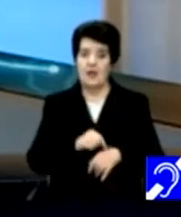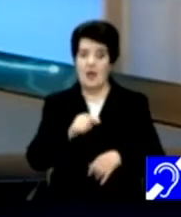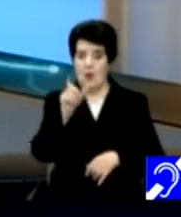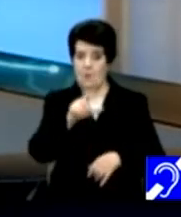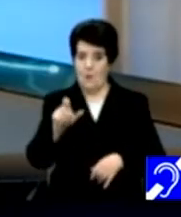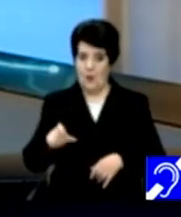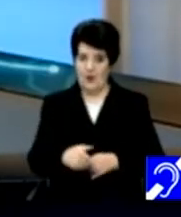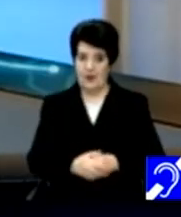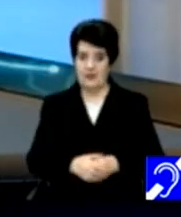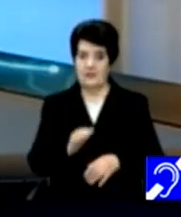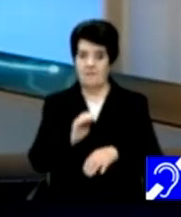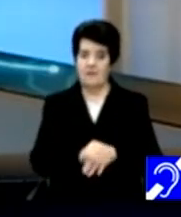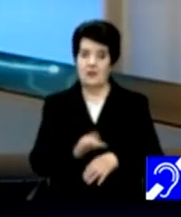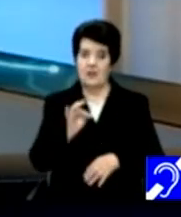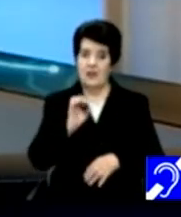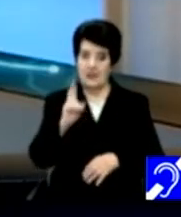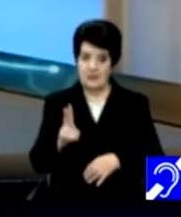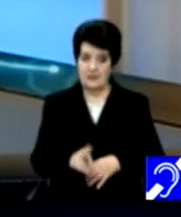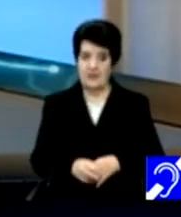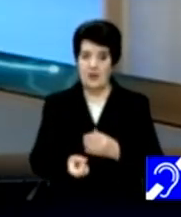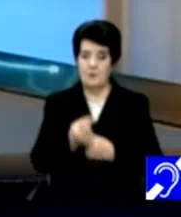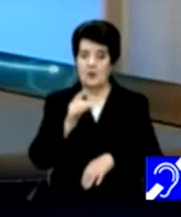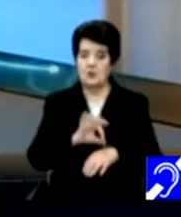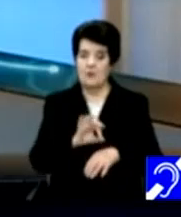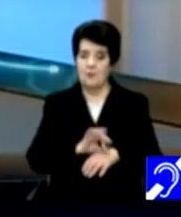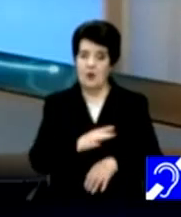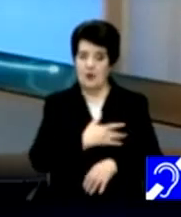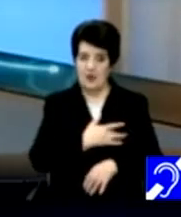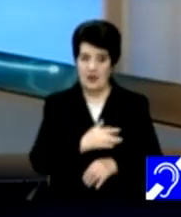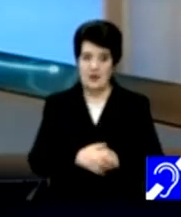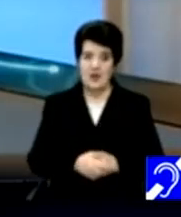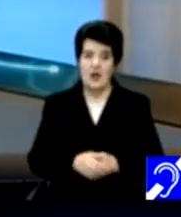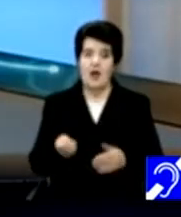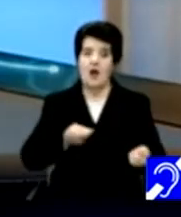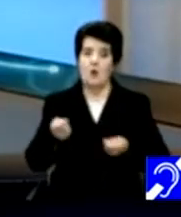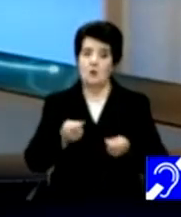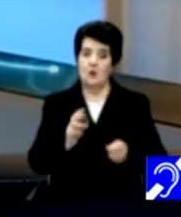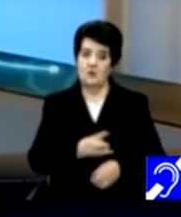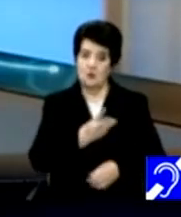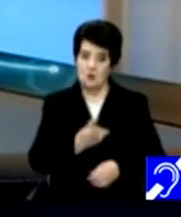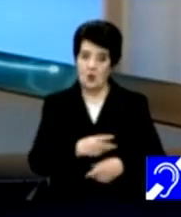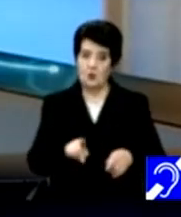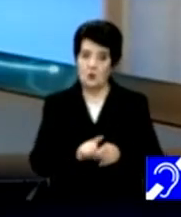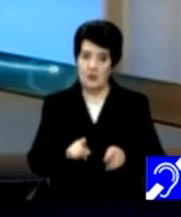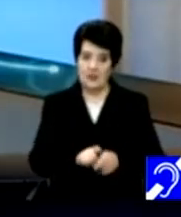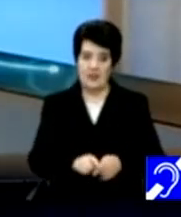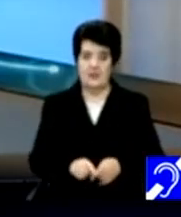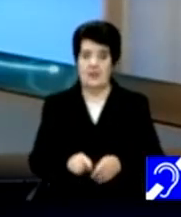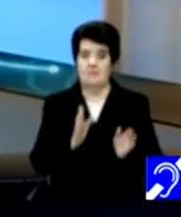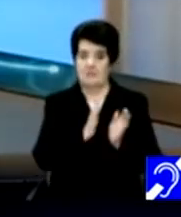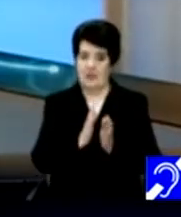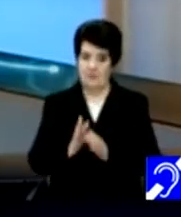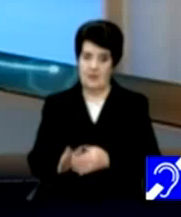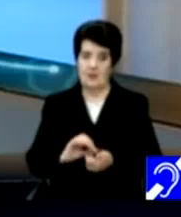populației asupra factorilor de risc ce duc la apariția bolilor cardiovasculare. Autoritățile își doresc totodată să determine treptat